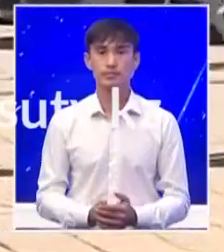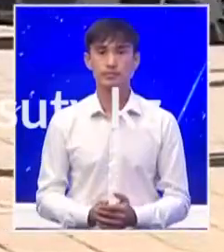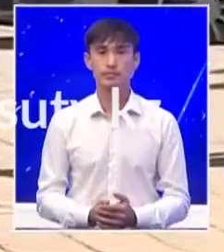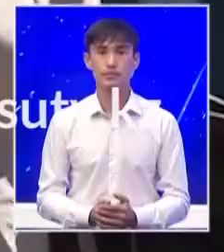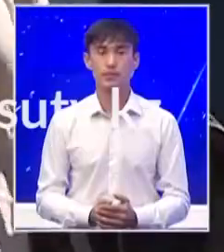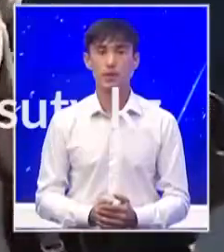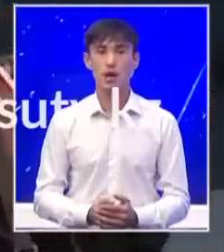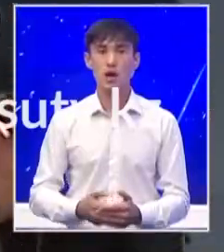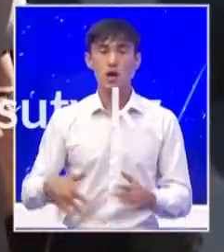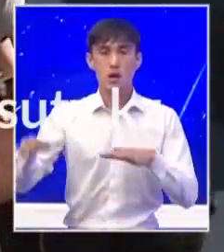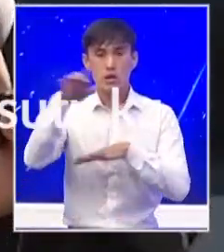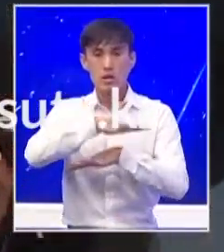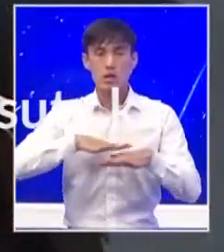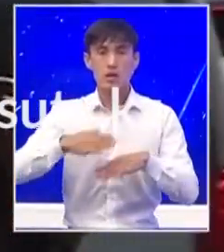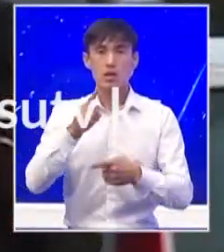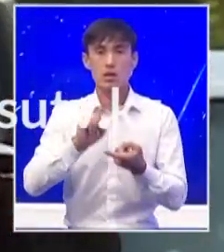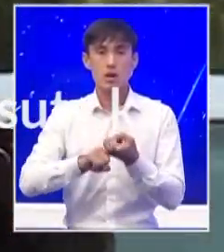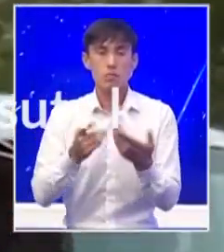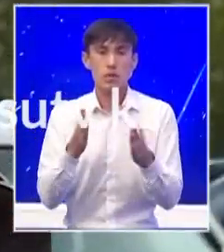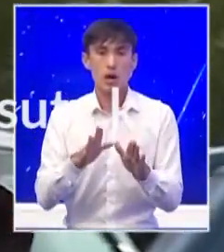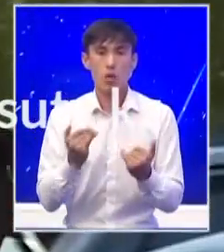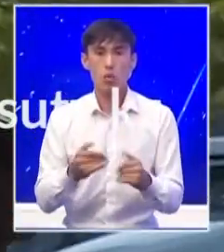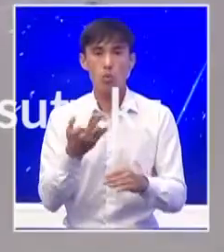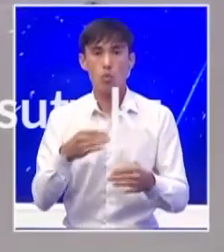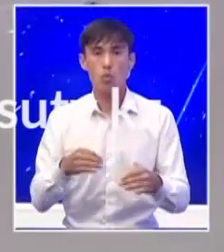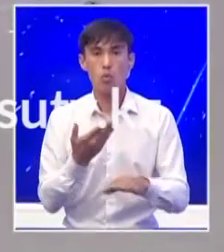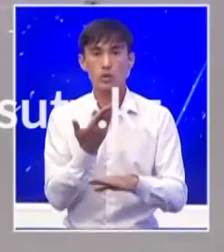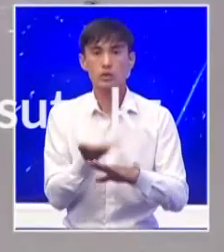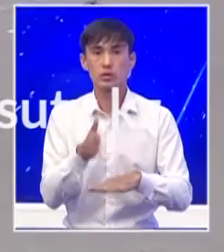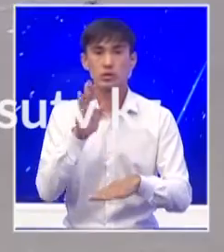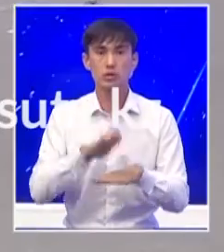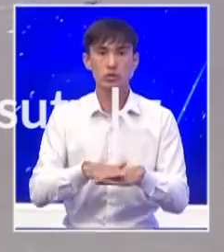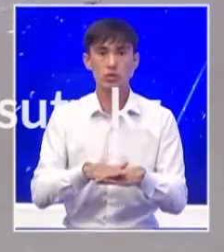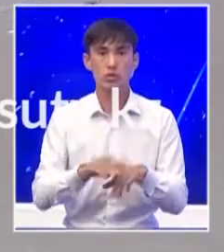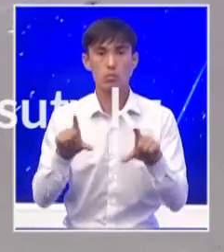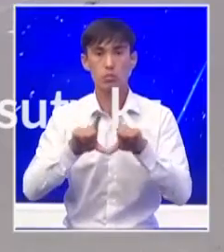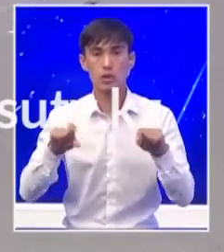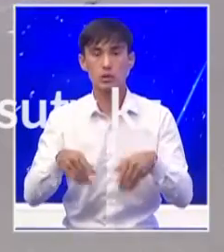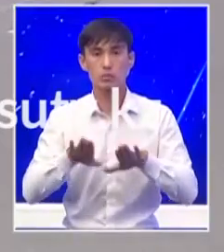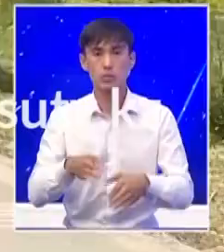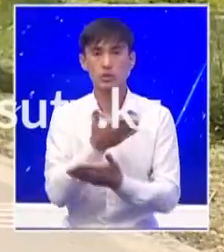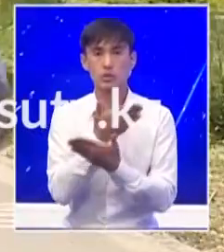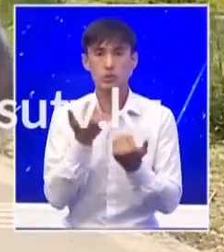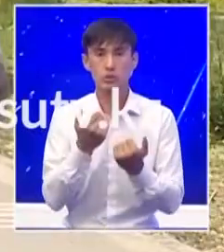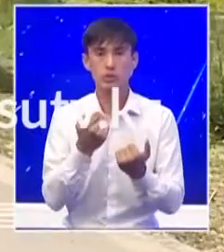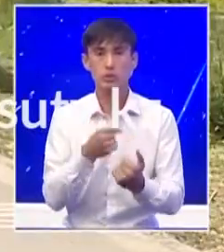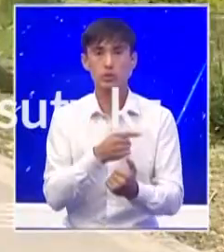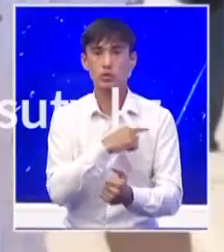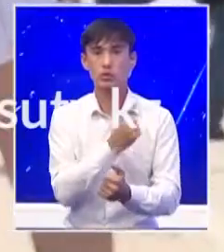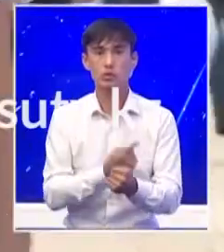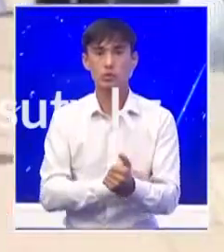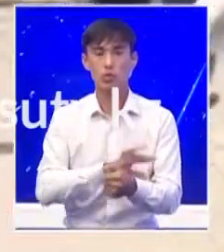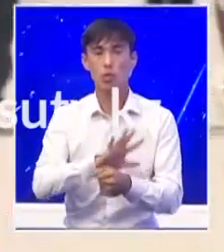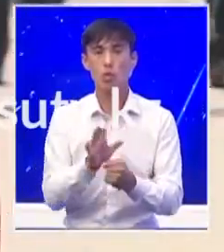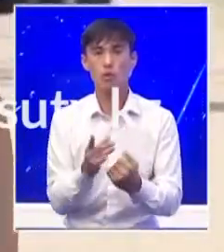Елдегі епидахуал күрделі, тіпті кейбір аймақтардағы ауруханаларда орын жоқ. Соңғы екі аптада індет күші алып кеткен.